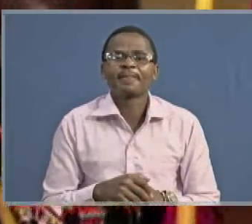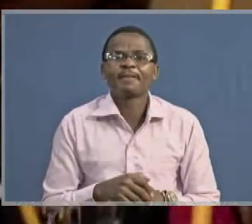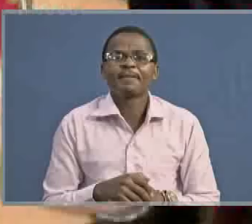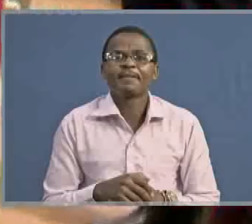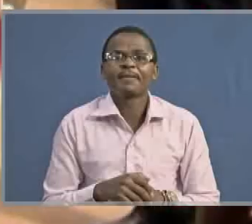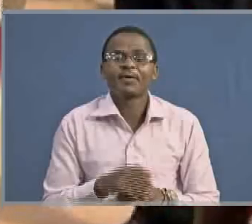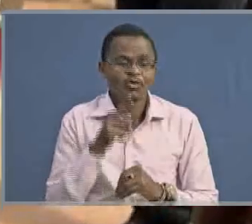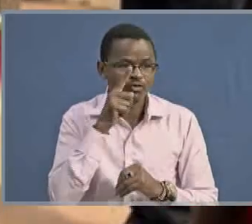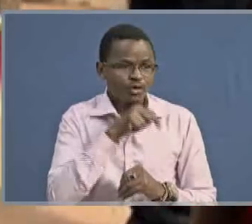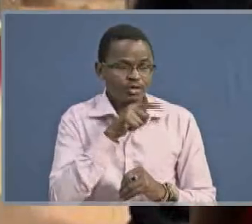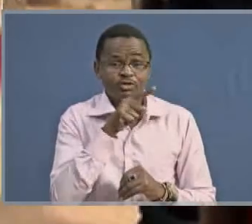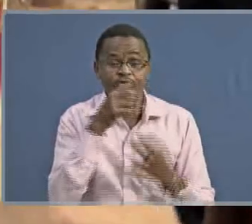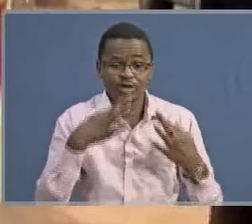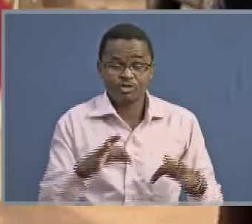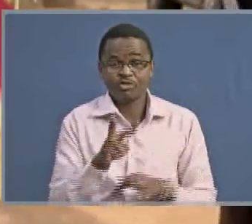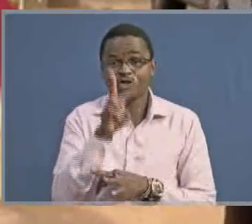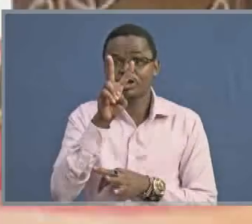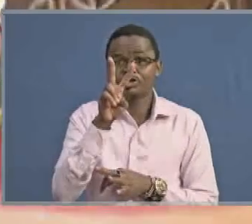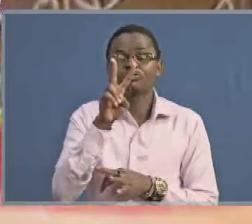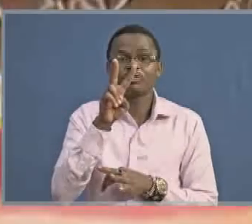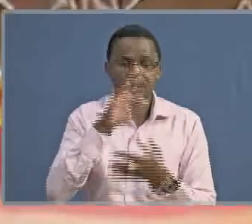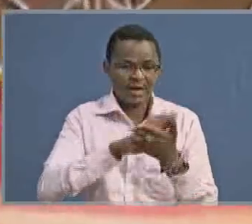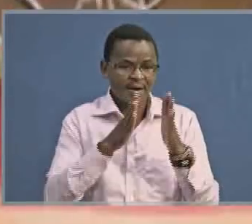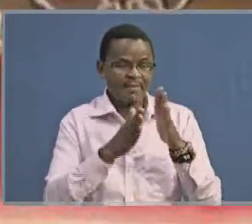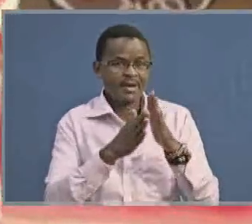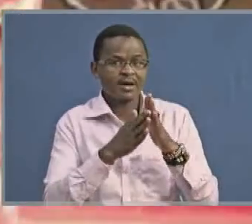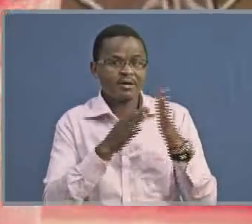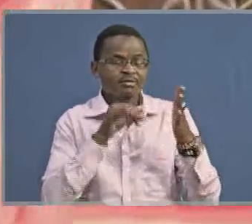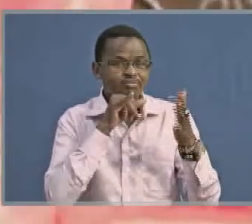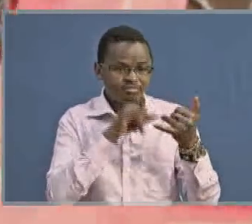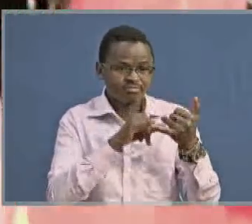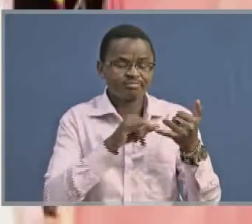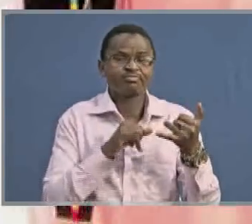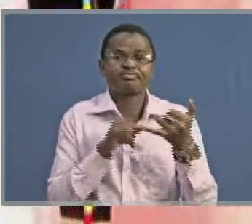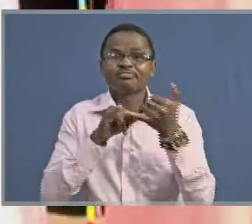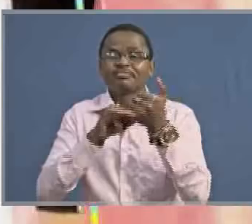Mwisho wa sherehe hii wawili hawa wanaidhinishwa kuwa bibi na bwana.